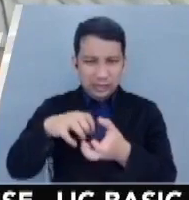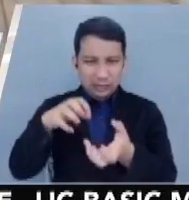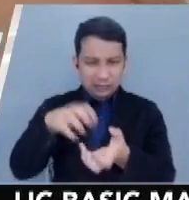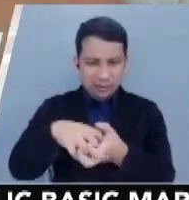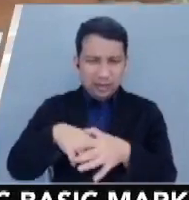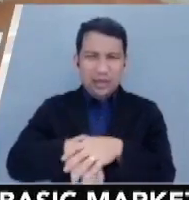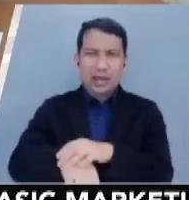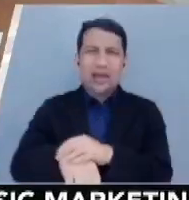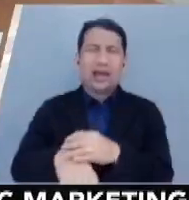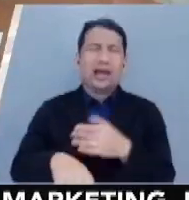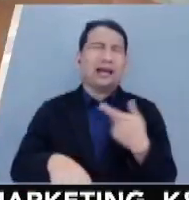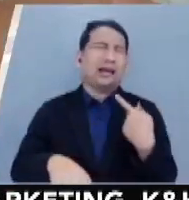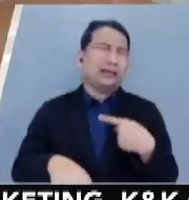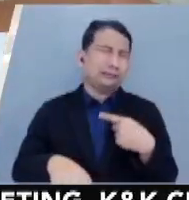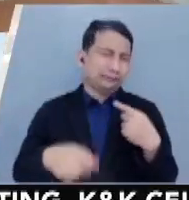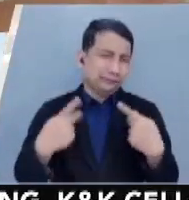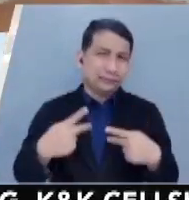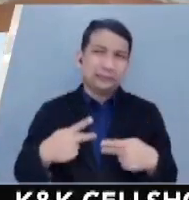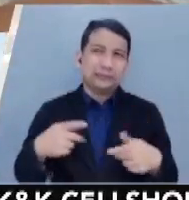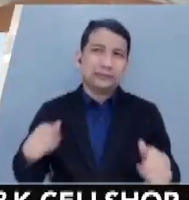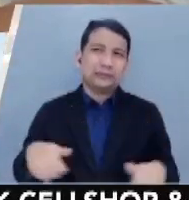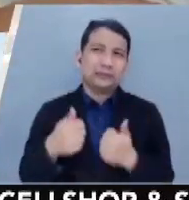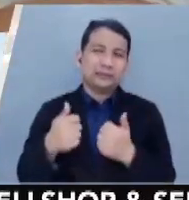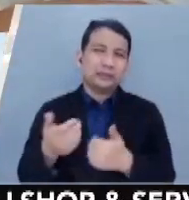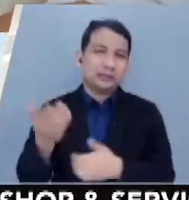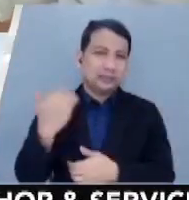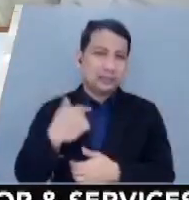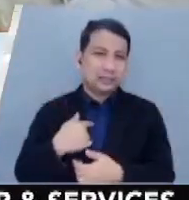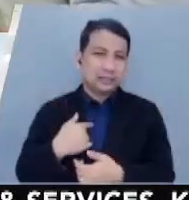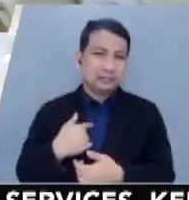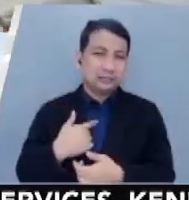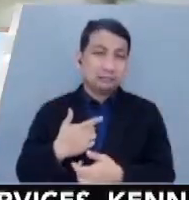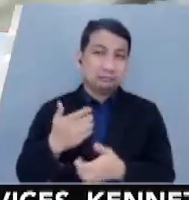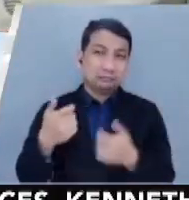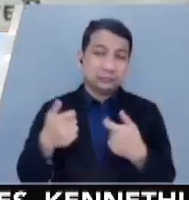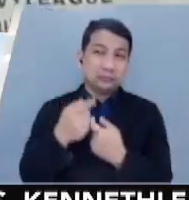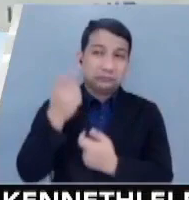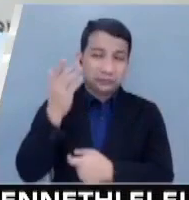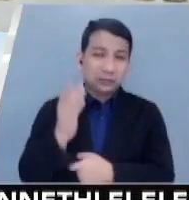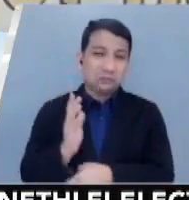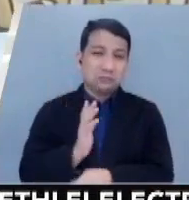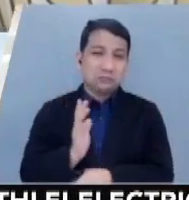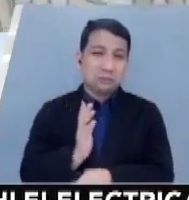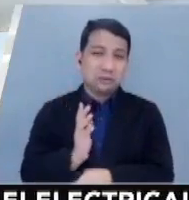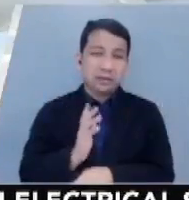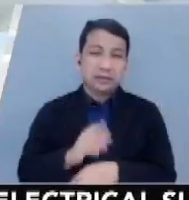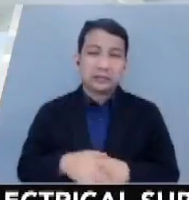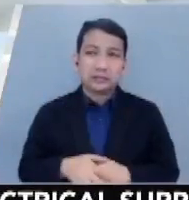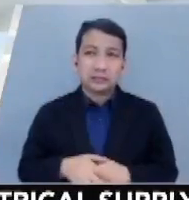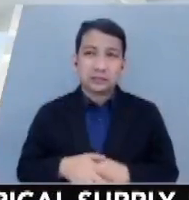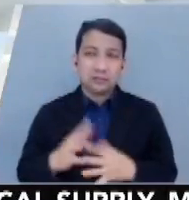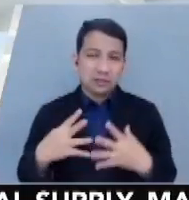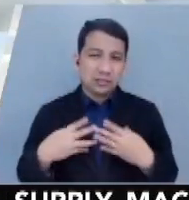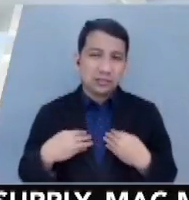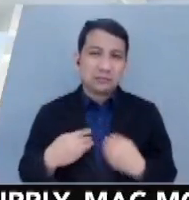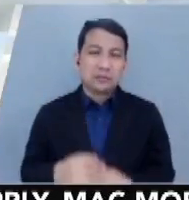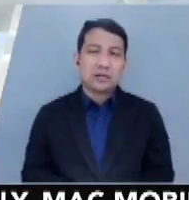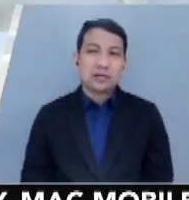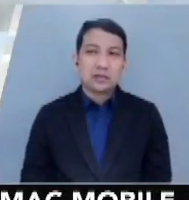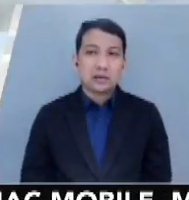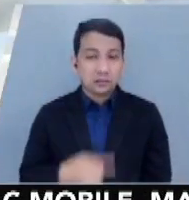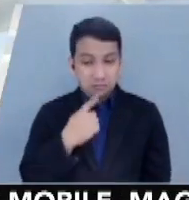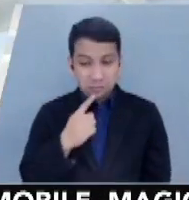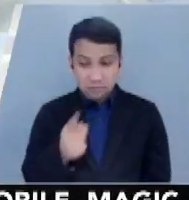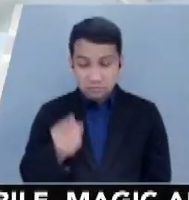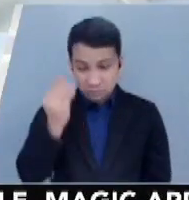Mahirap. Pagsugok na siguro ng Ginoo. Pero okay lang, tanggap rin. Sabihan ko siya, sabi